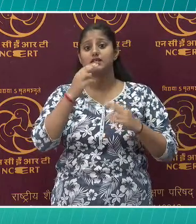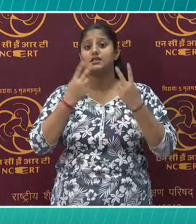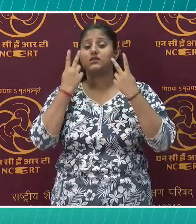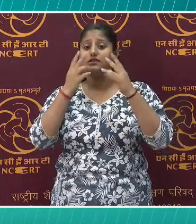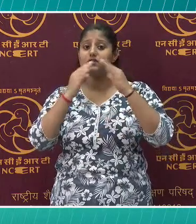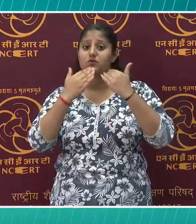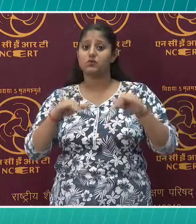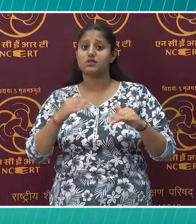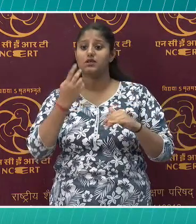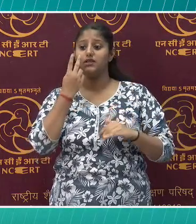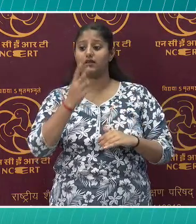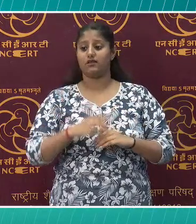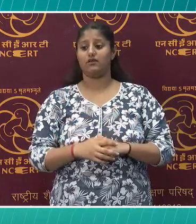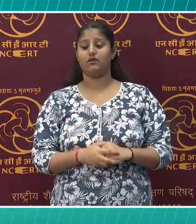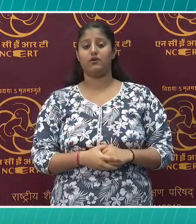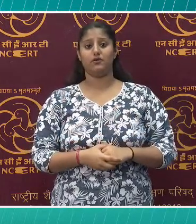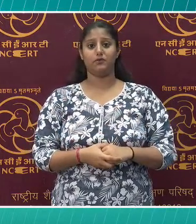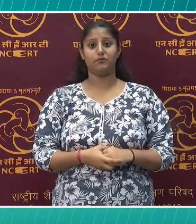सी दैट